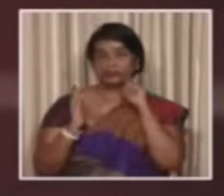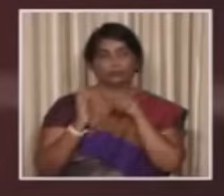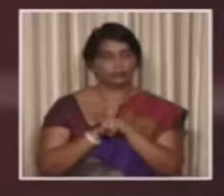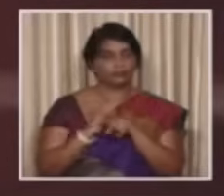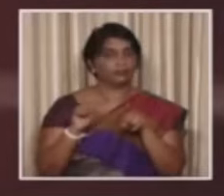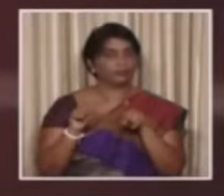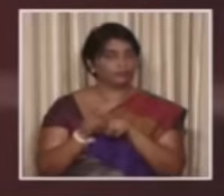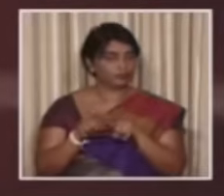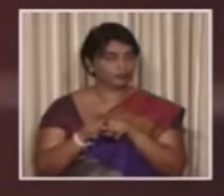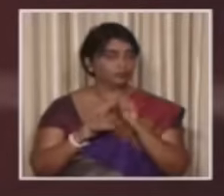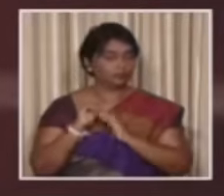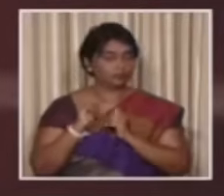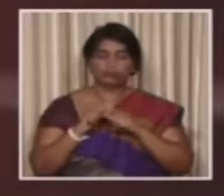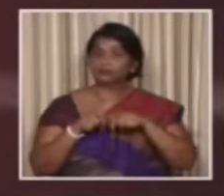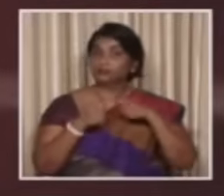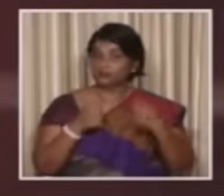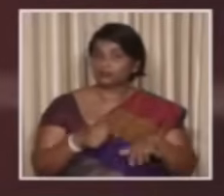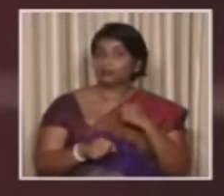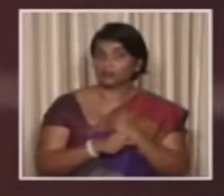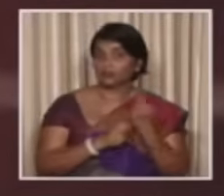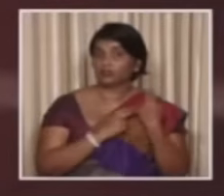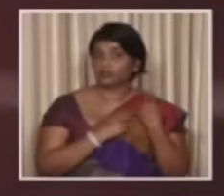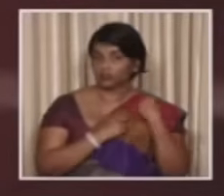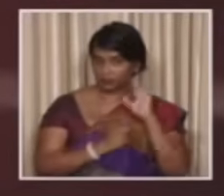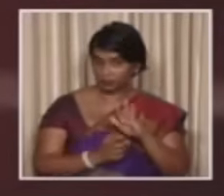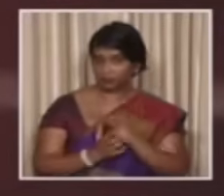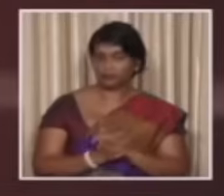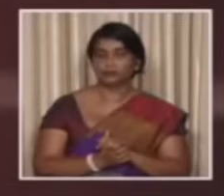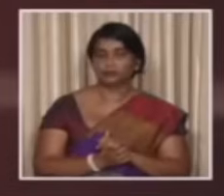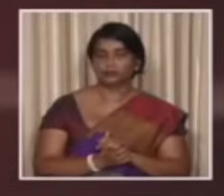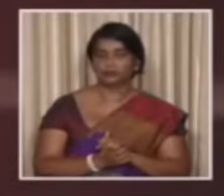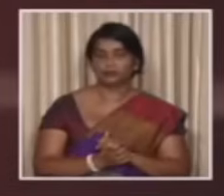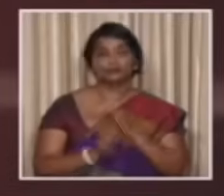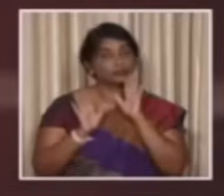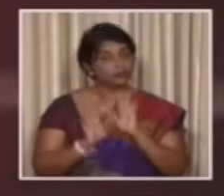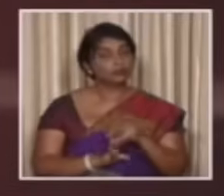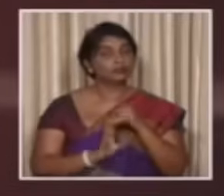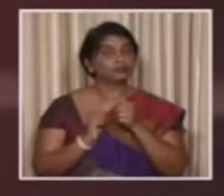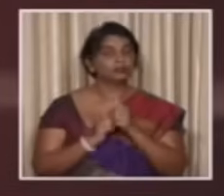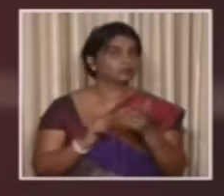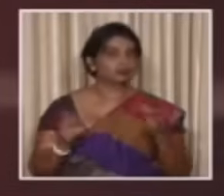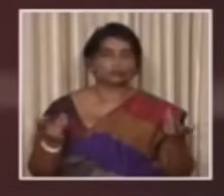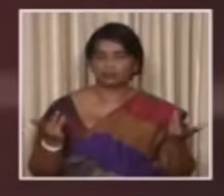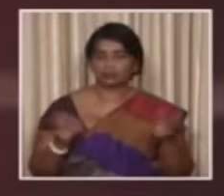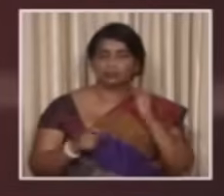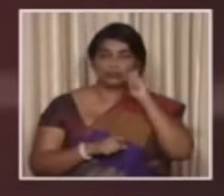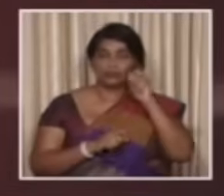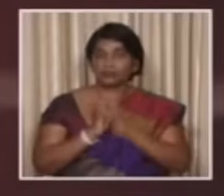පෙනෙන ක්‍රමවේද අනුව වැය කරන්නට ආණ්ඩුව වග බලා ගත යුතුය. ඒත් එසේ වෙන්නේ නැත.